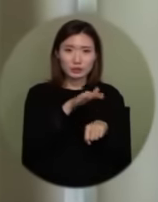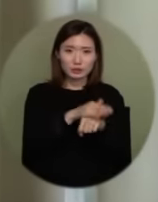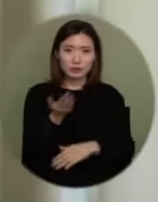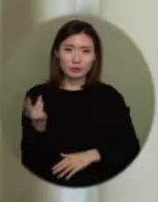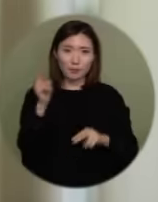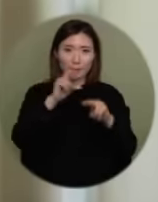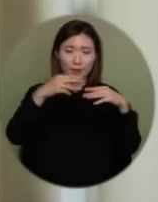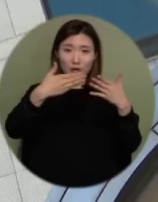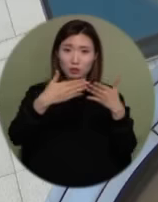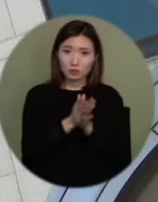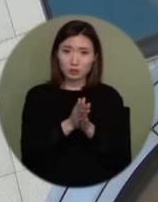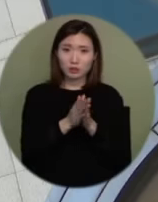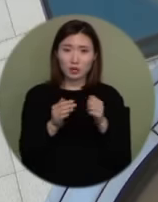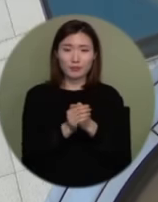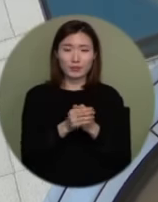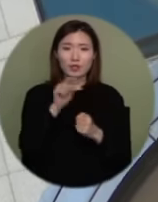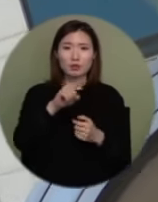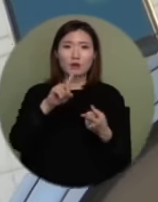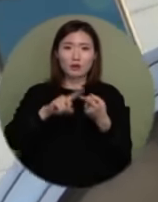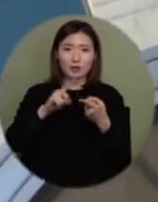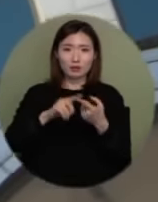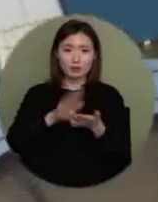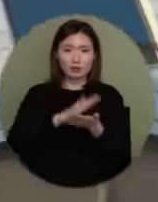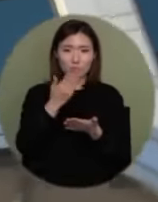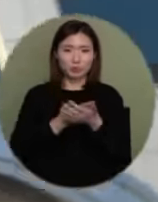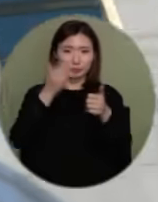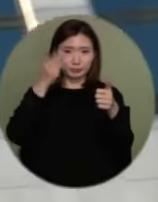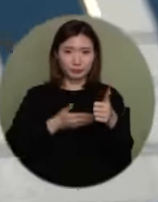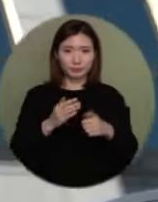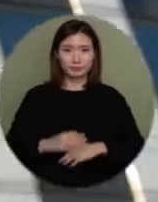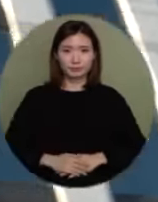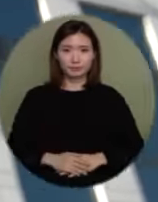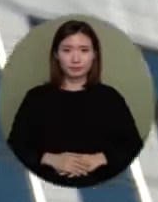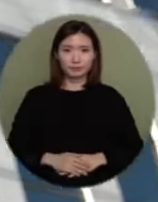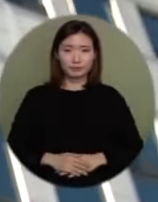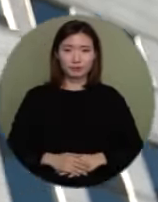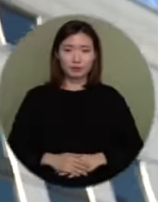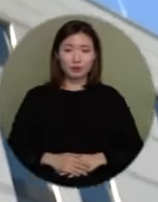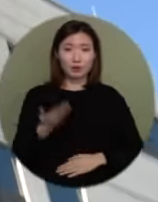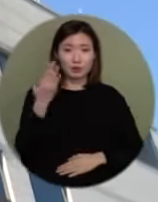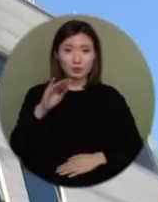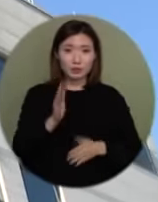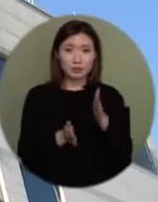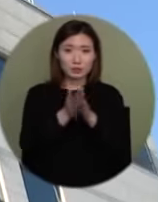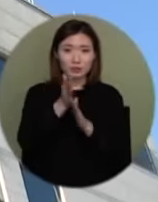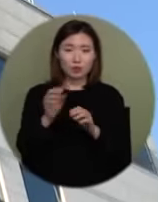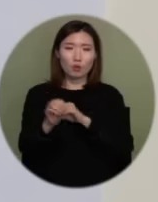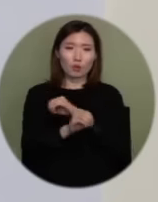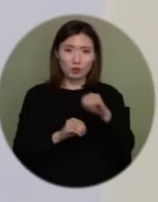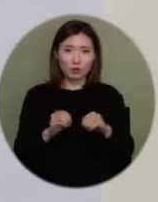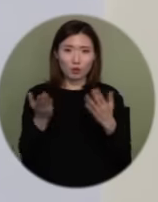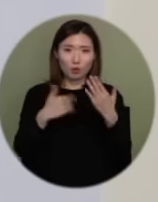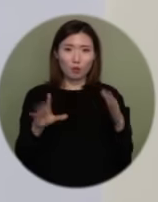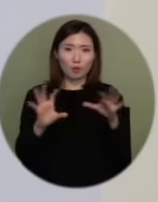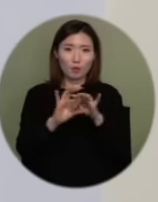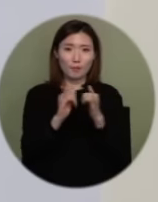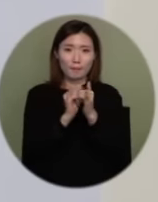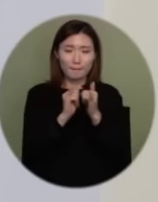인사 철회와 인사 시스템 개선을 요구했습니다. 하지만 시는 오히려 공직자들이